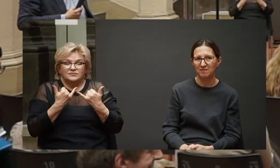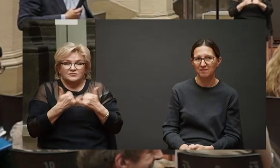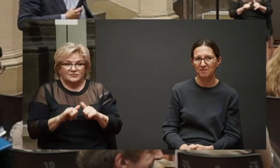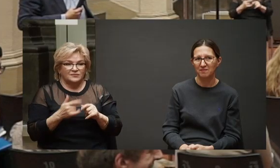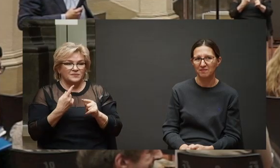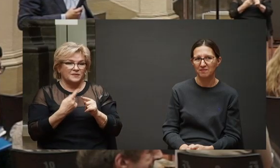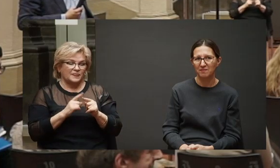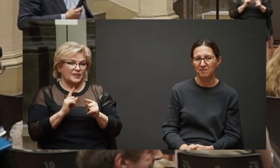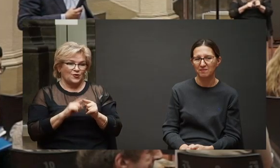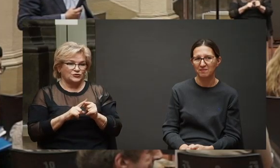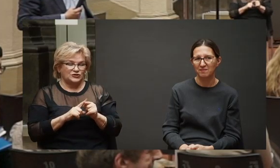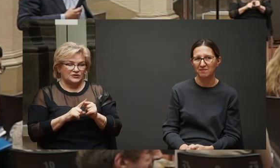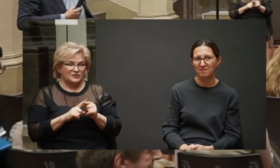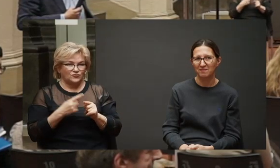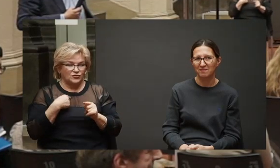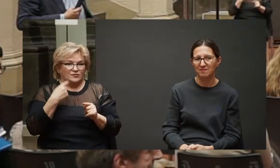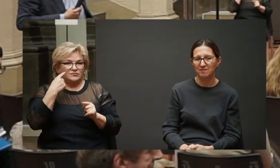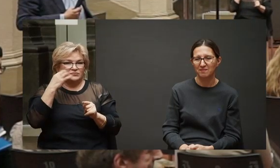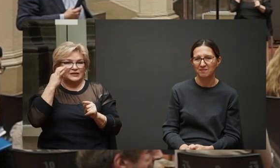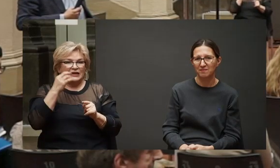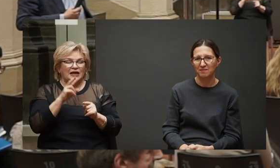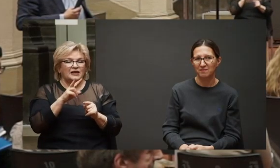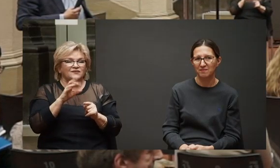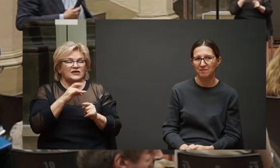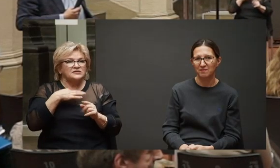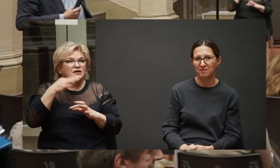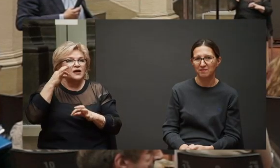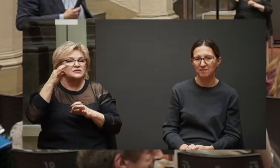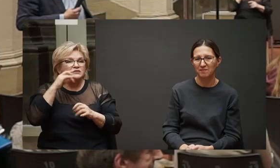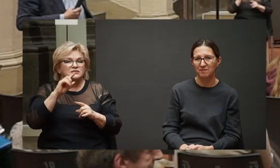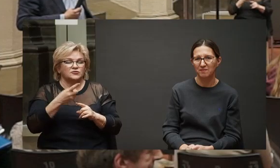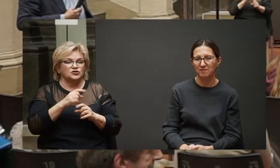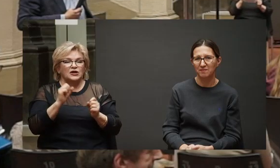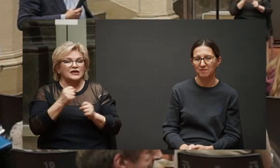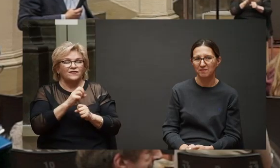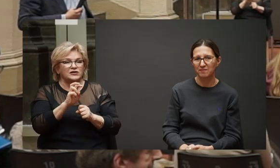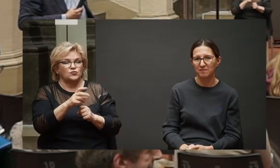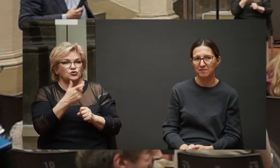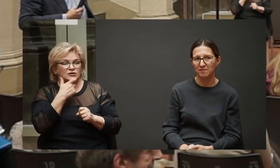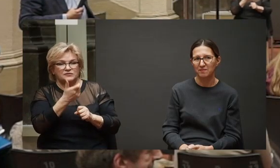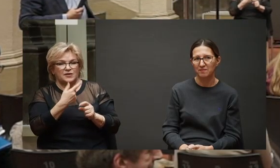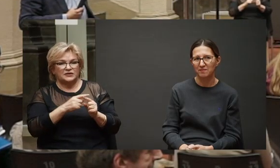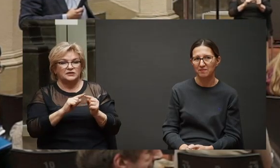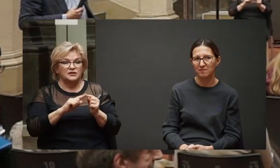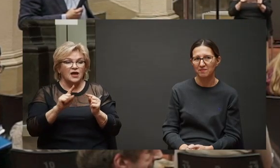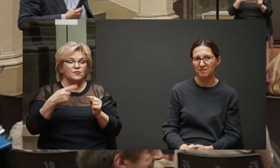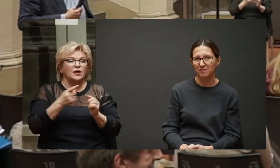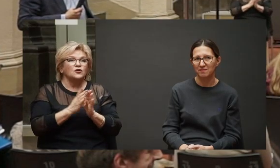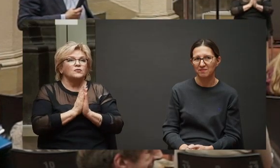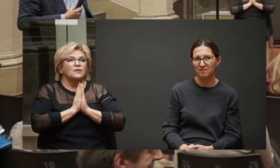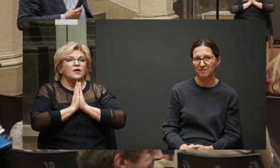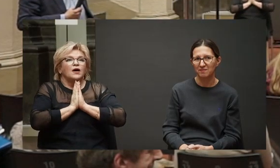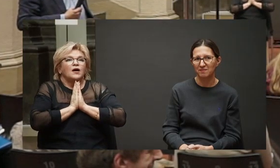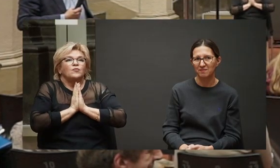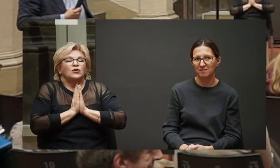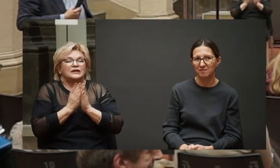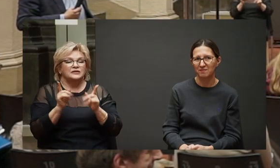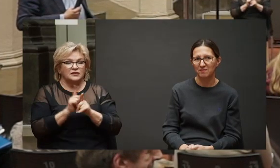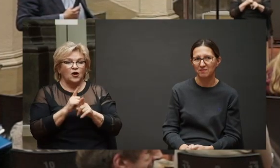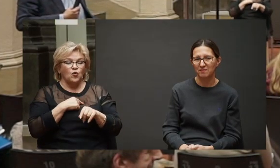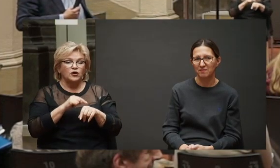зарисовал, 200 раз плюнул, потому что уже невозможно туда ходить и смотреть это, а потом ты молишься, и какое-то такое